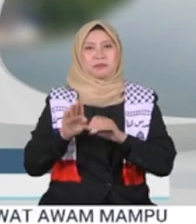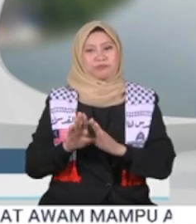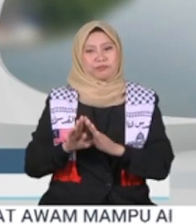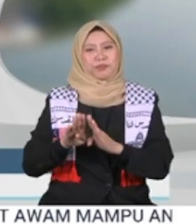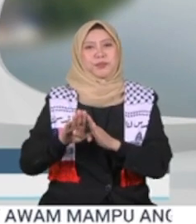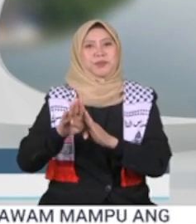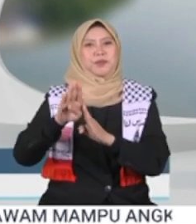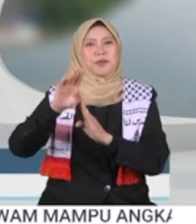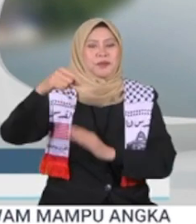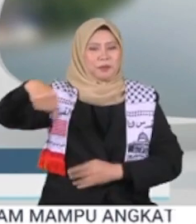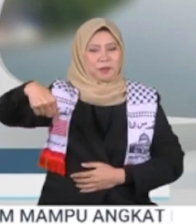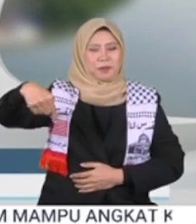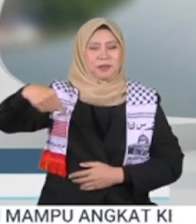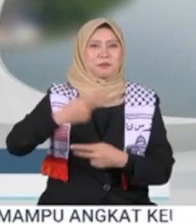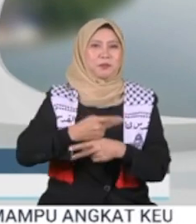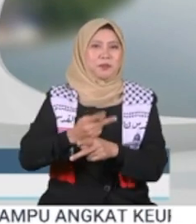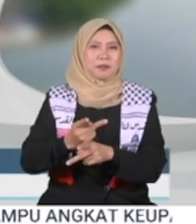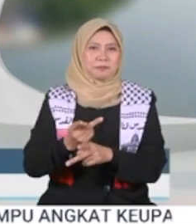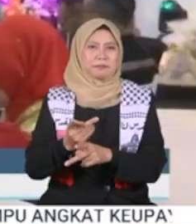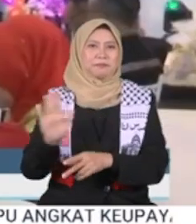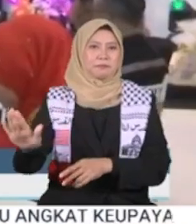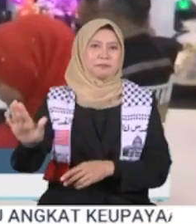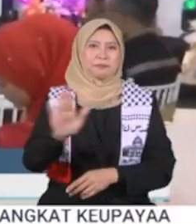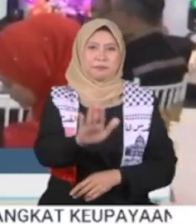mempertingkat kualiti produk